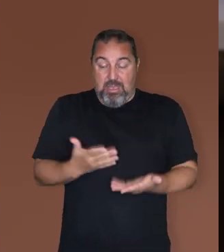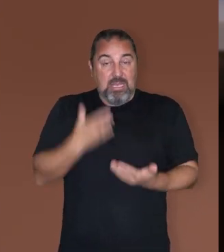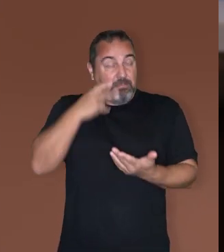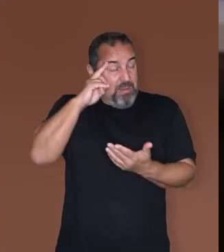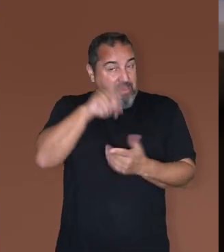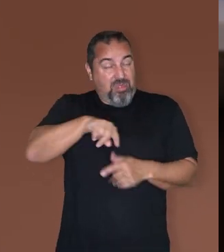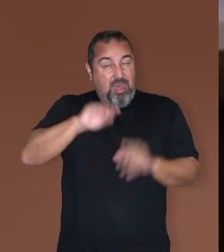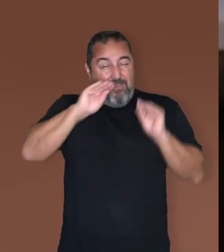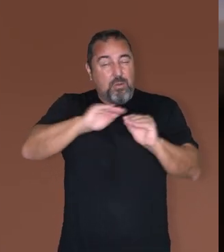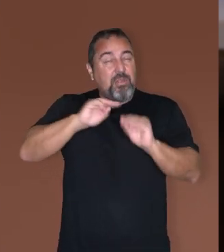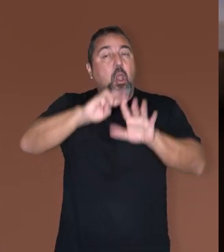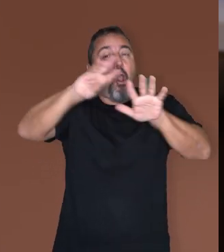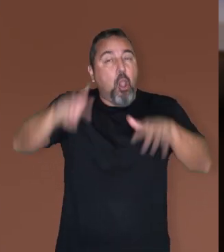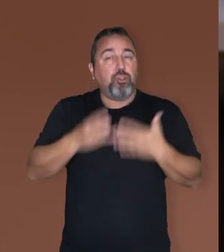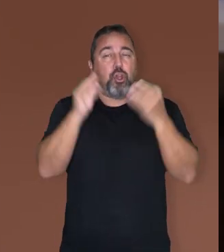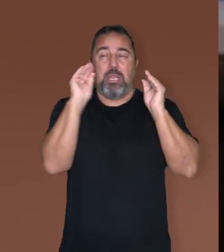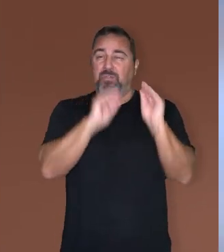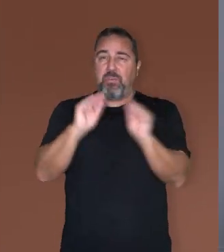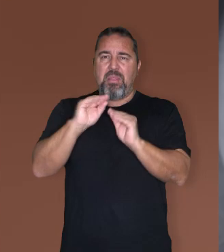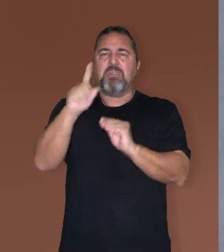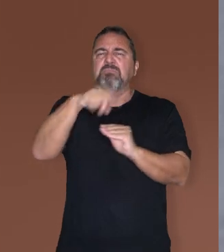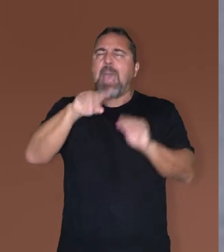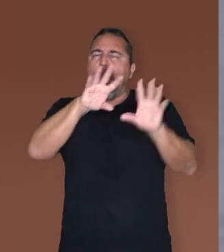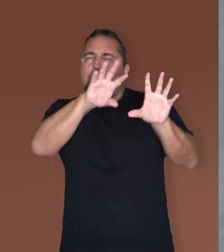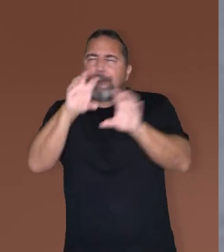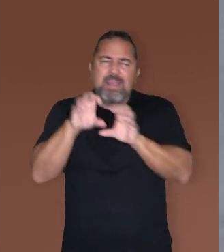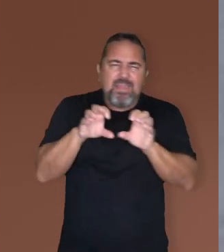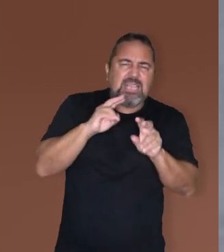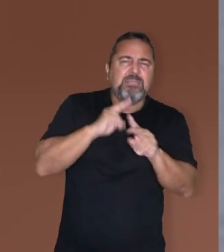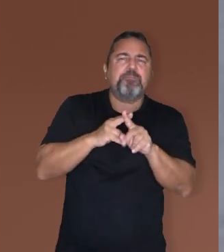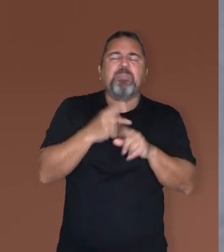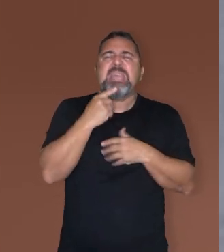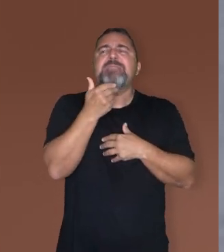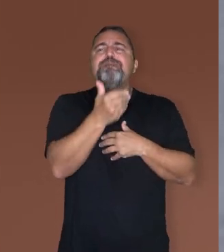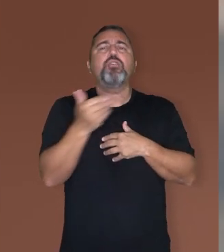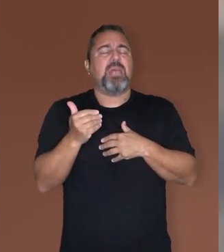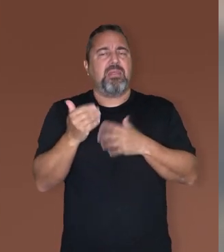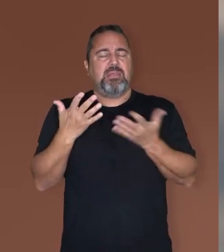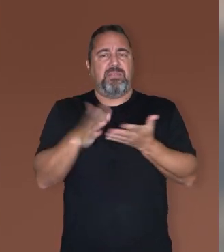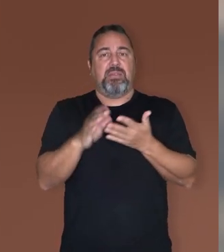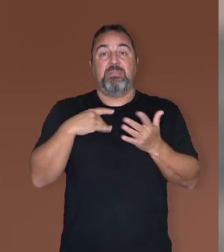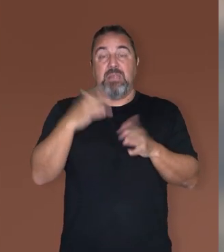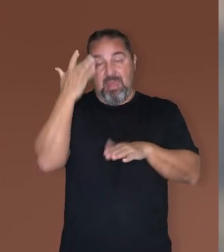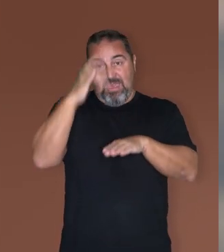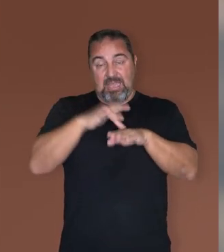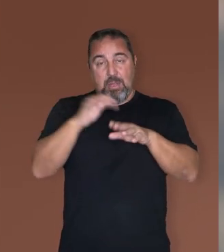8 orduko trebakuntza honetan, deskonexio digitalaren garrantzia.